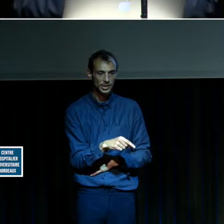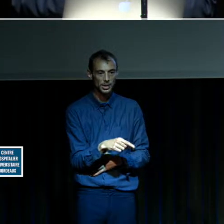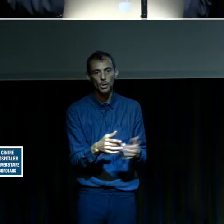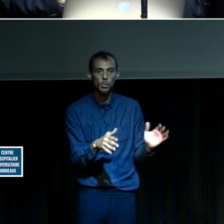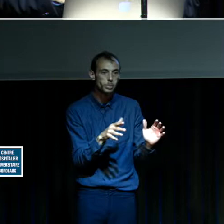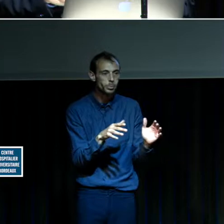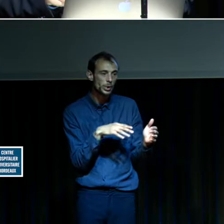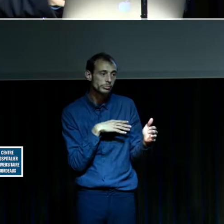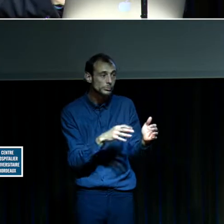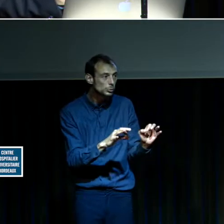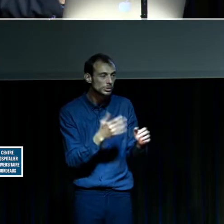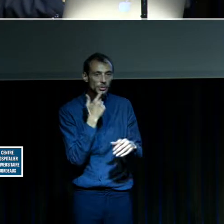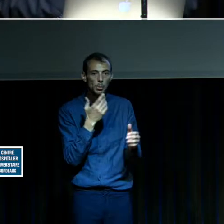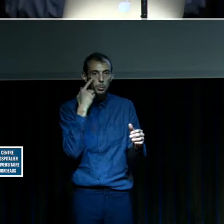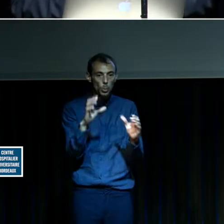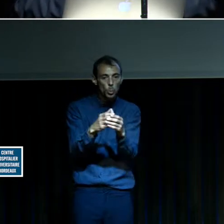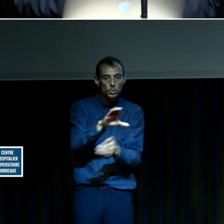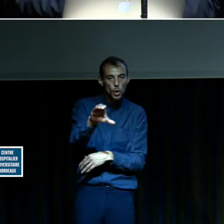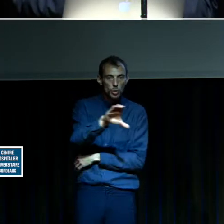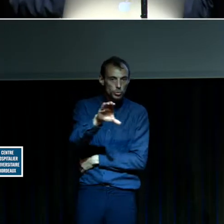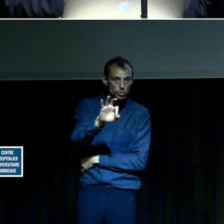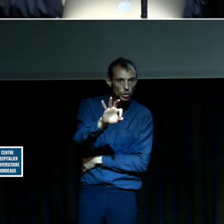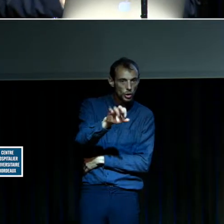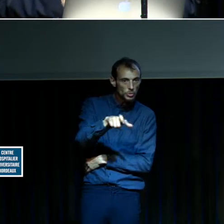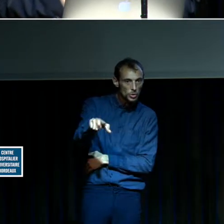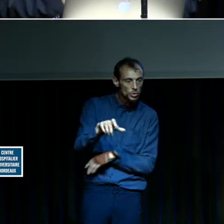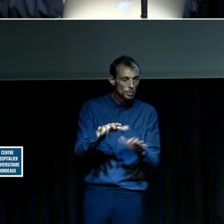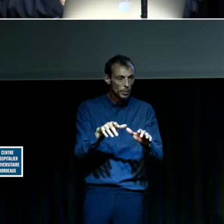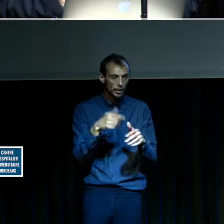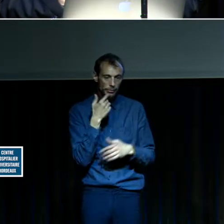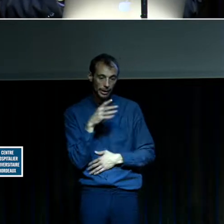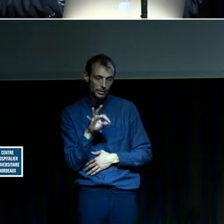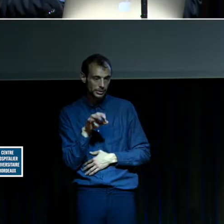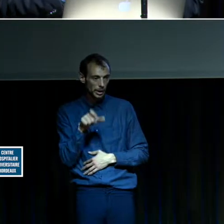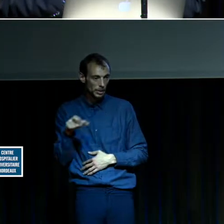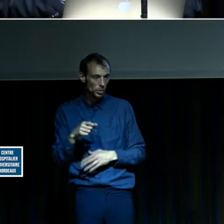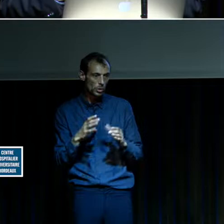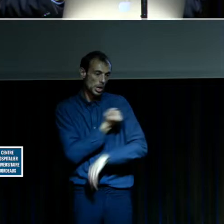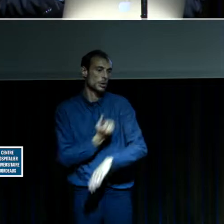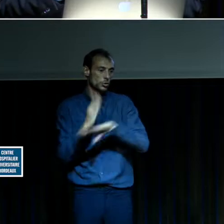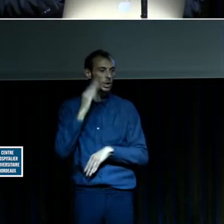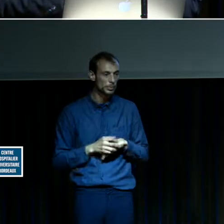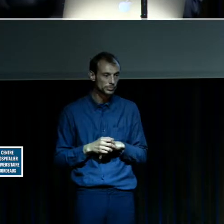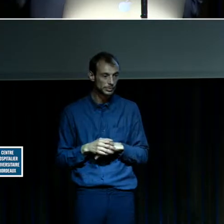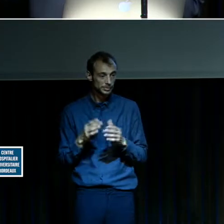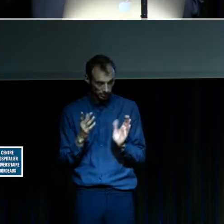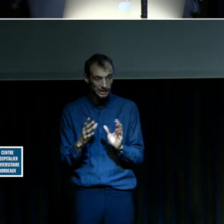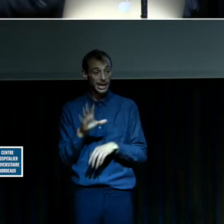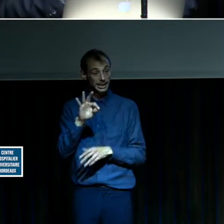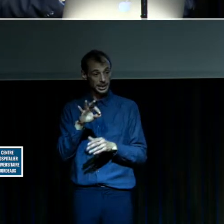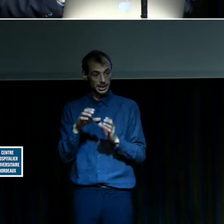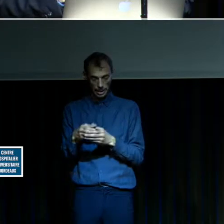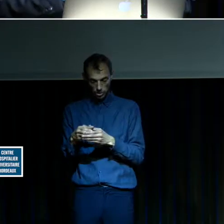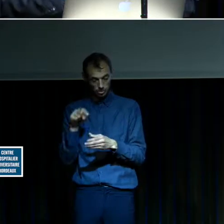personnes. Ah ben, il y a au moins facilement peut-être 50 personnes qui sont hypertendues. La moitié le sait. La moitié le sait parce qu'on leur a dit vous